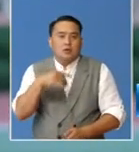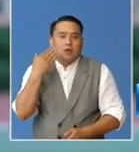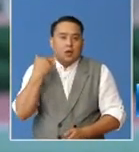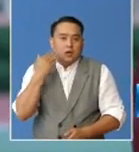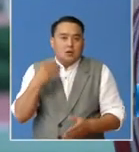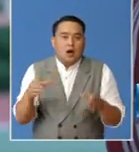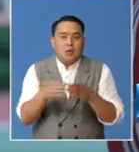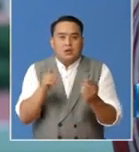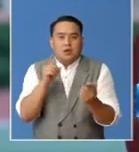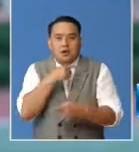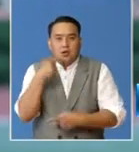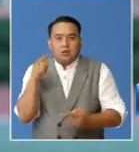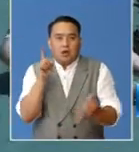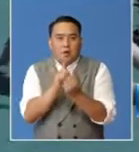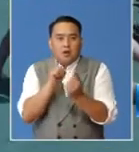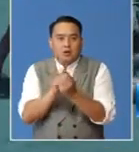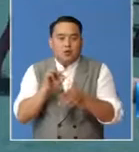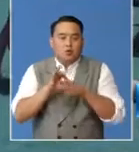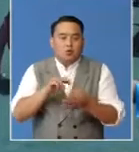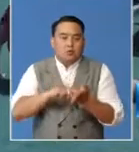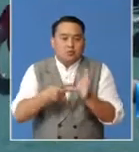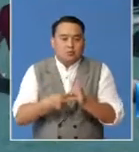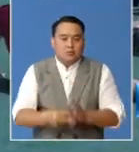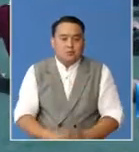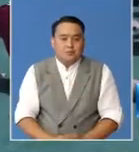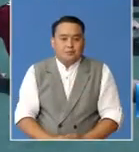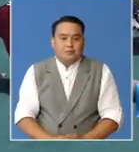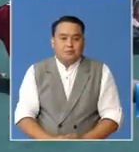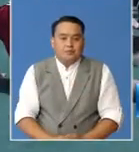ресейлік командалармен бірге оқу-жаттығу жиынын өткізуді жоспарлап отыр.